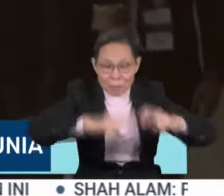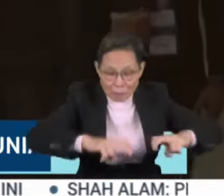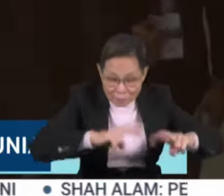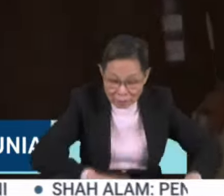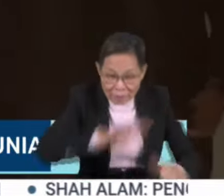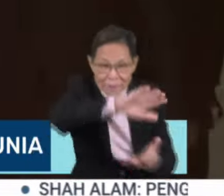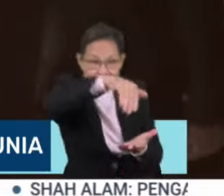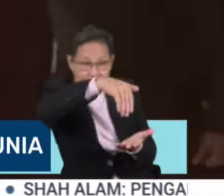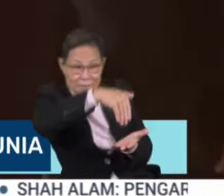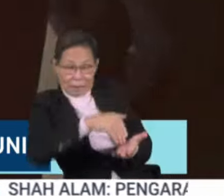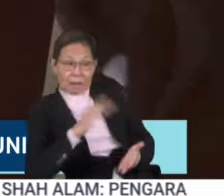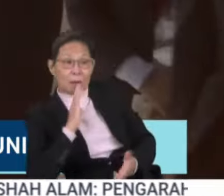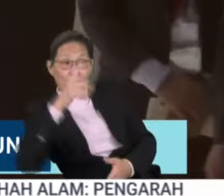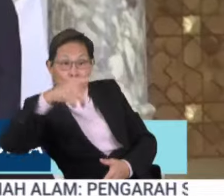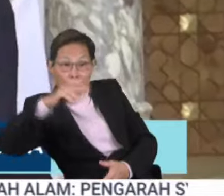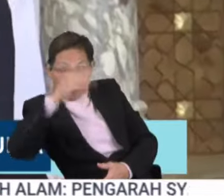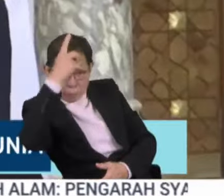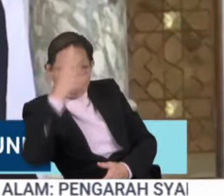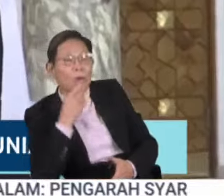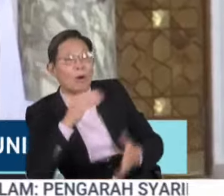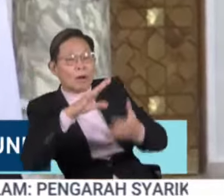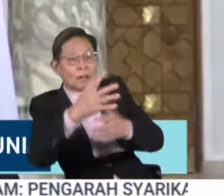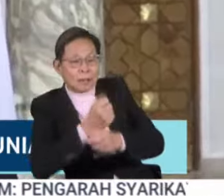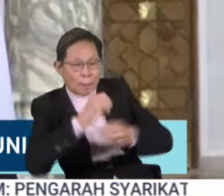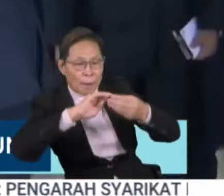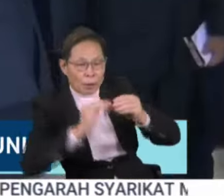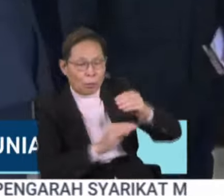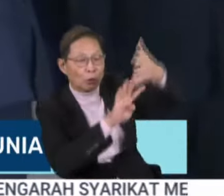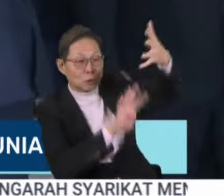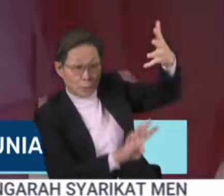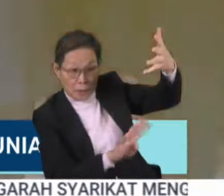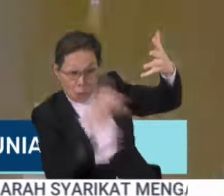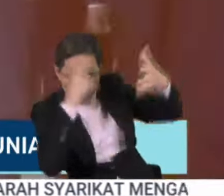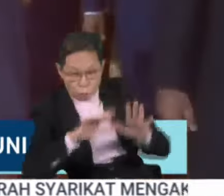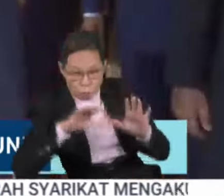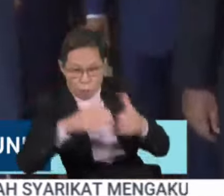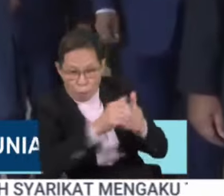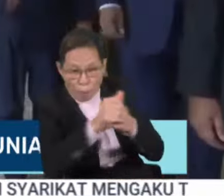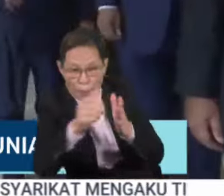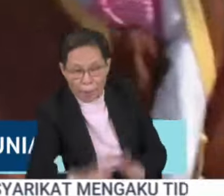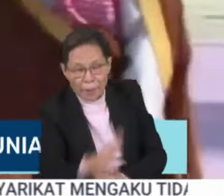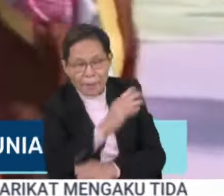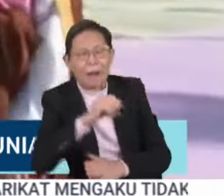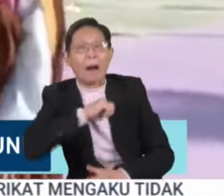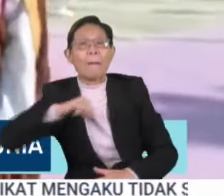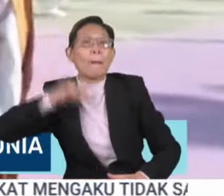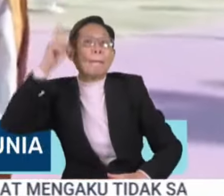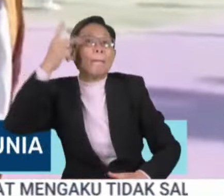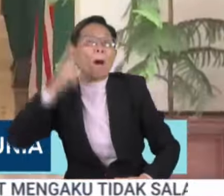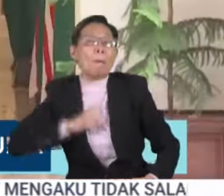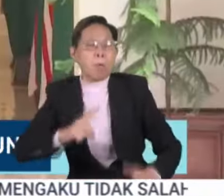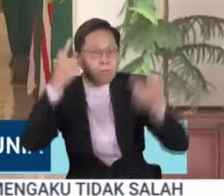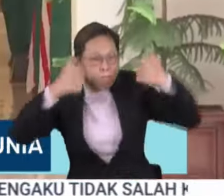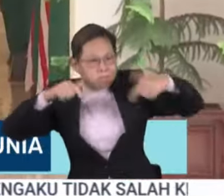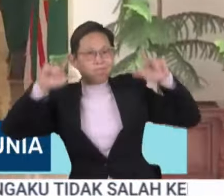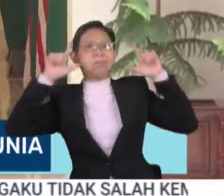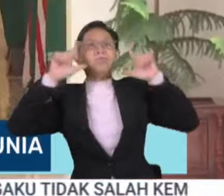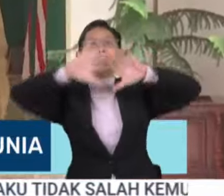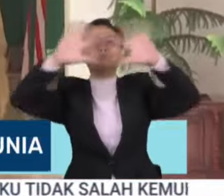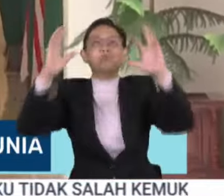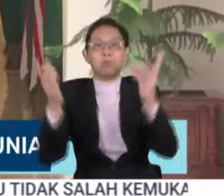Center juga menyatakan Perdana Menteri berada di tangga ke-9 bagi kategori pemimpin dan ahli politik Islam berpengaruh